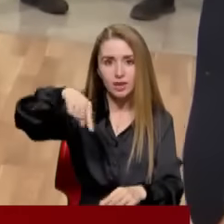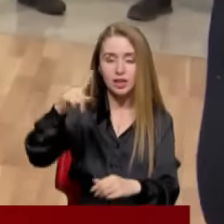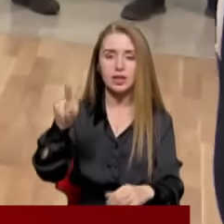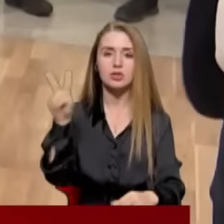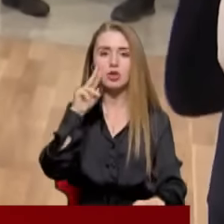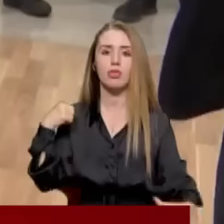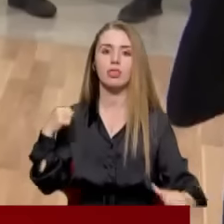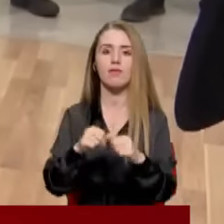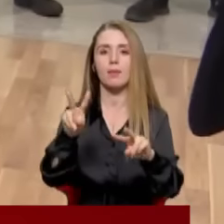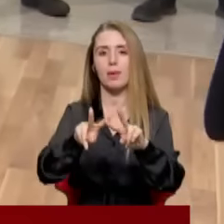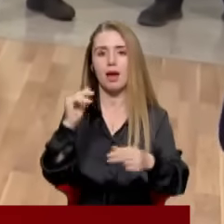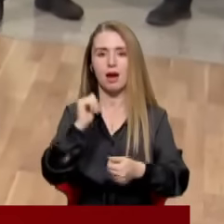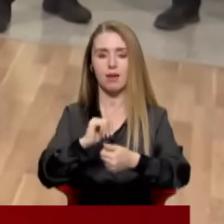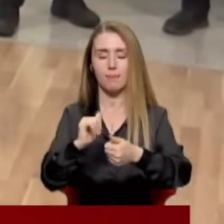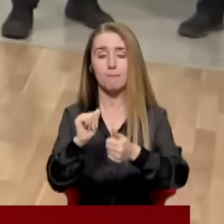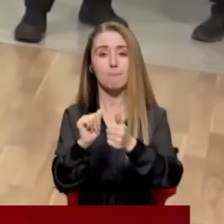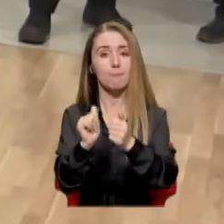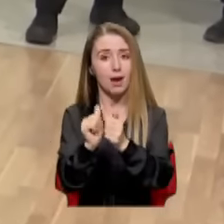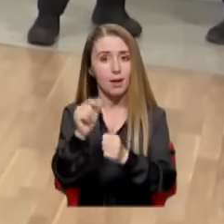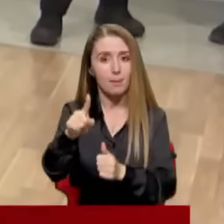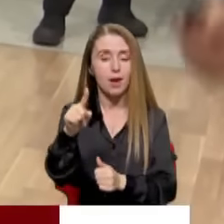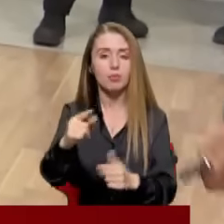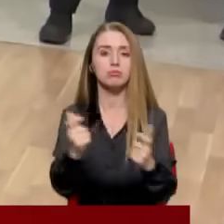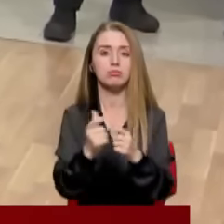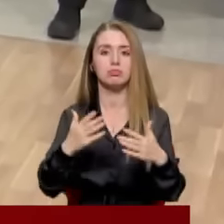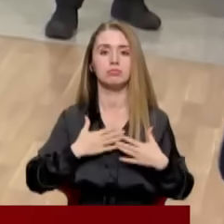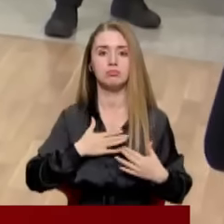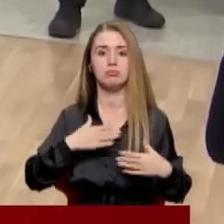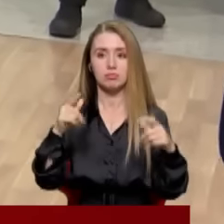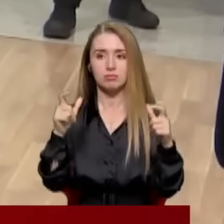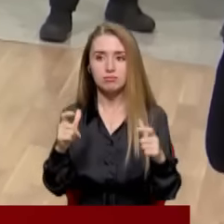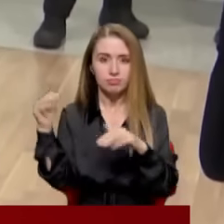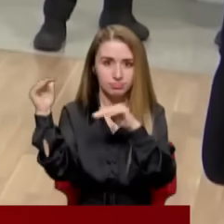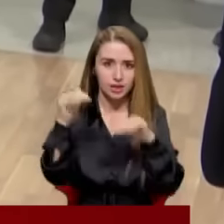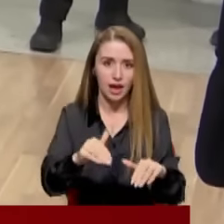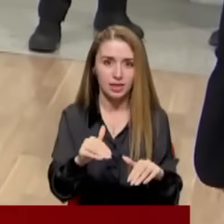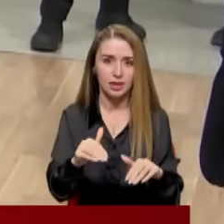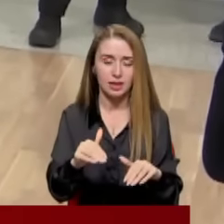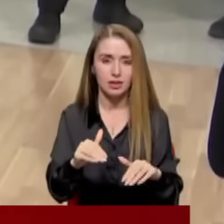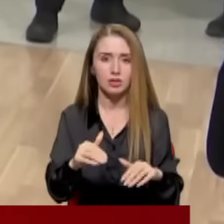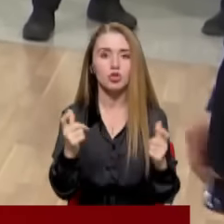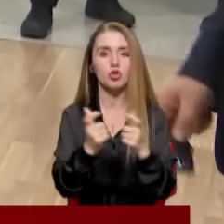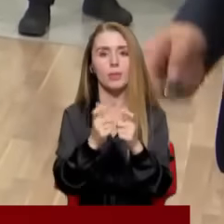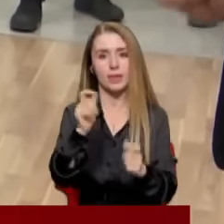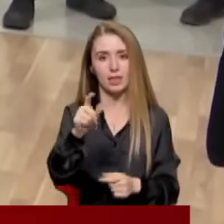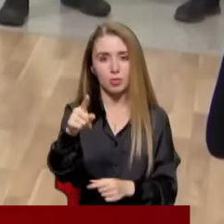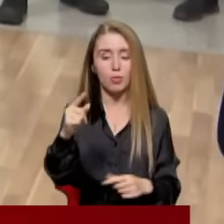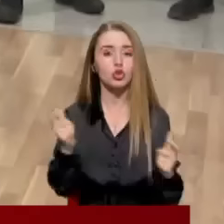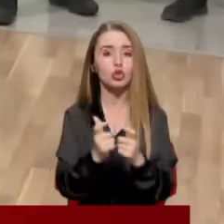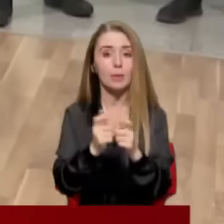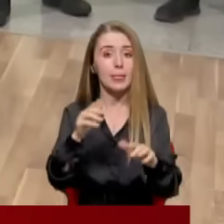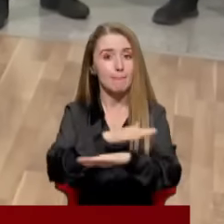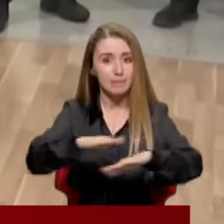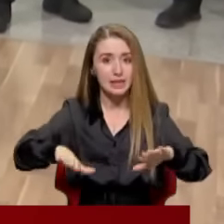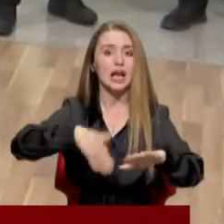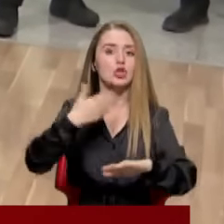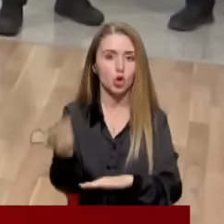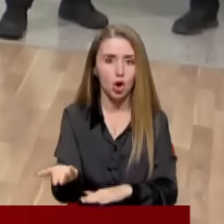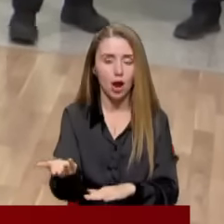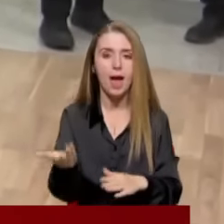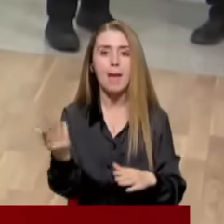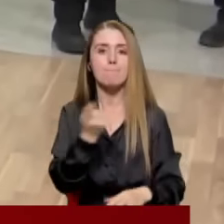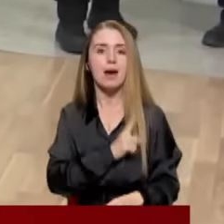kez Meral Akşener'le beraber kurultay salonunun olduğu alanın içerisinde toplantı halindeler. Bu toplantı bittikten sonra da